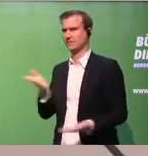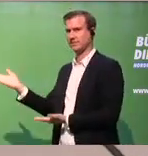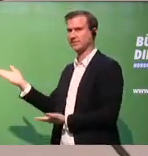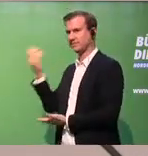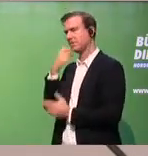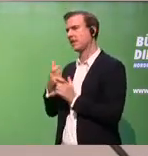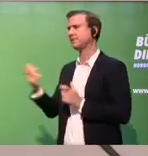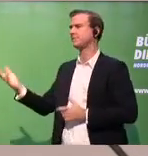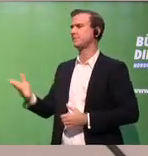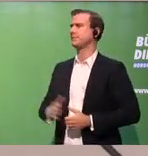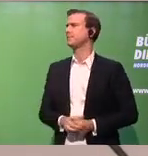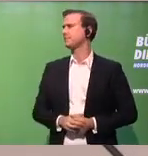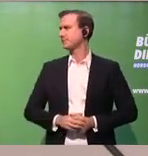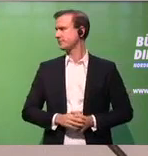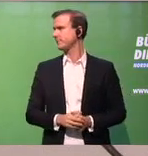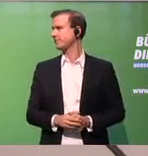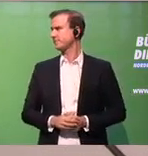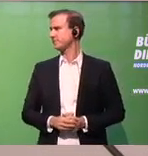aufs Podium.